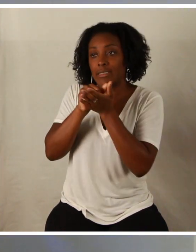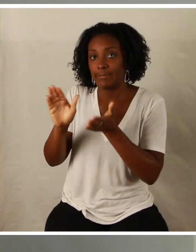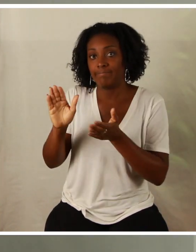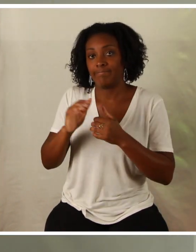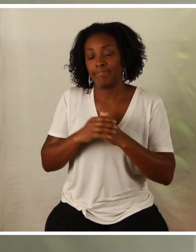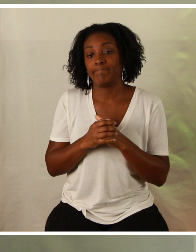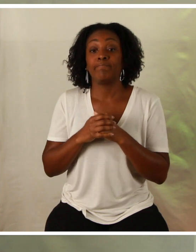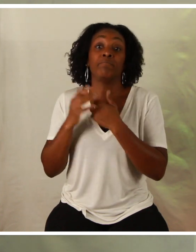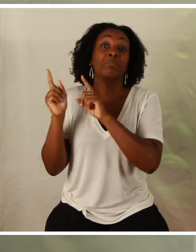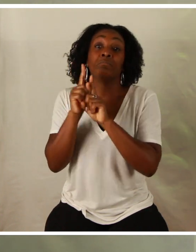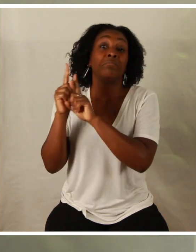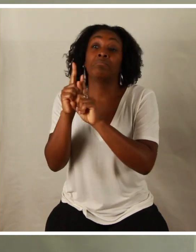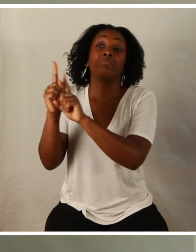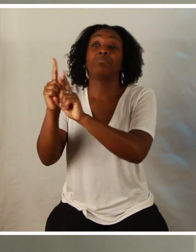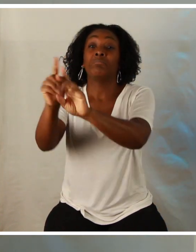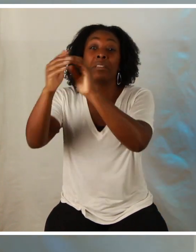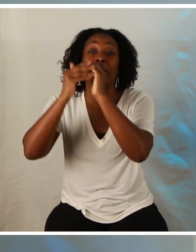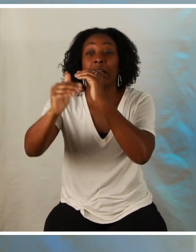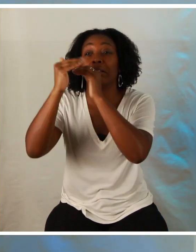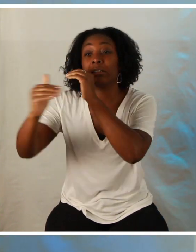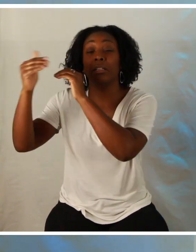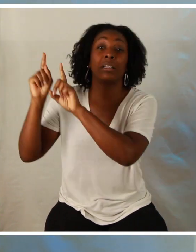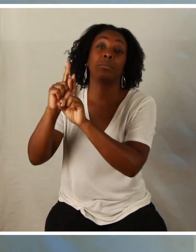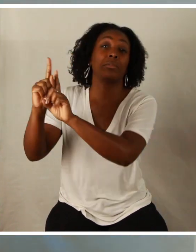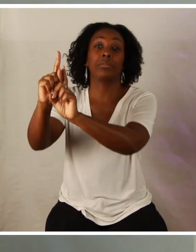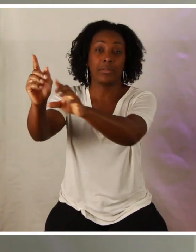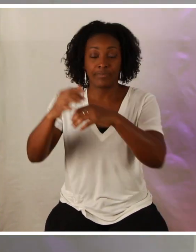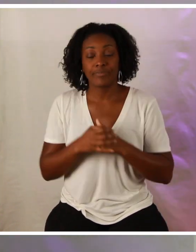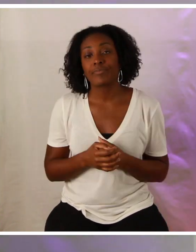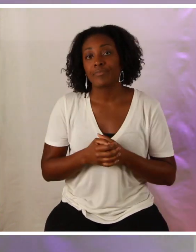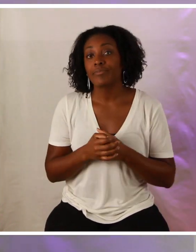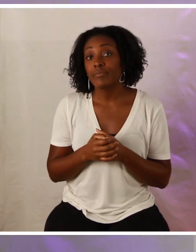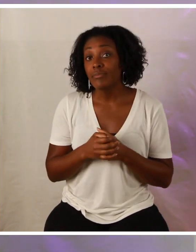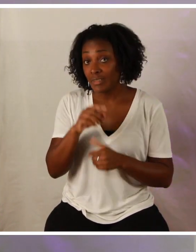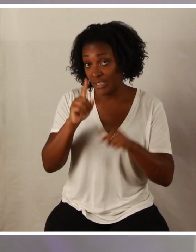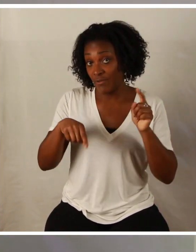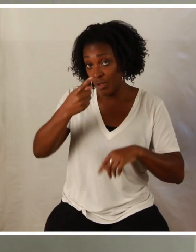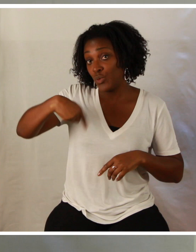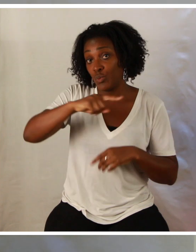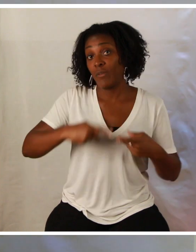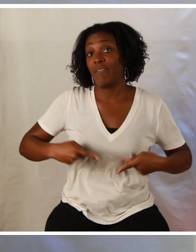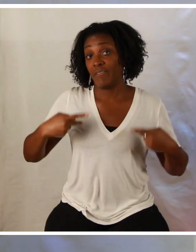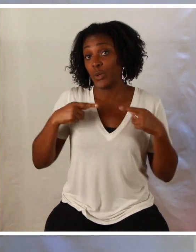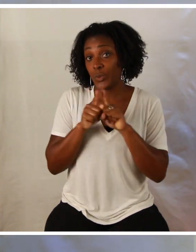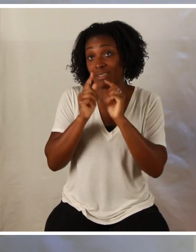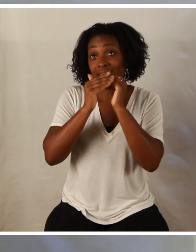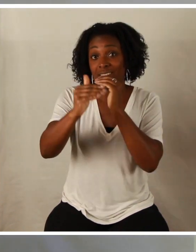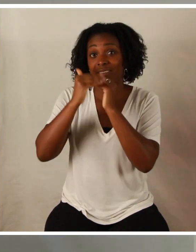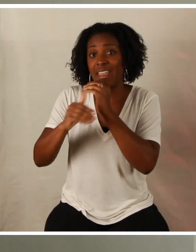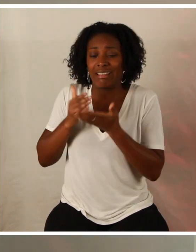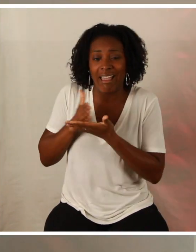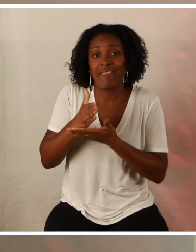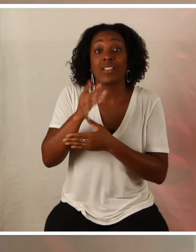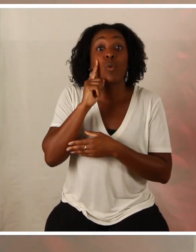renvoyés et puis ils vont arriver dans ce désert. Et on voit que parfois dans nos vies, on a des déserts à traverser parce qu'on a